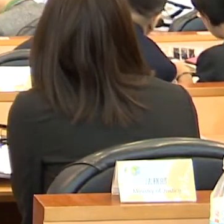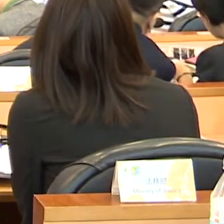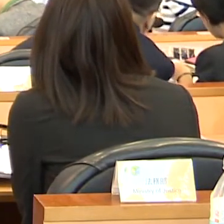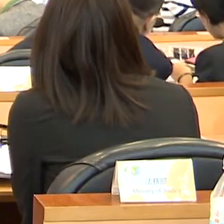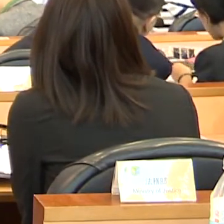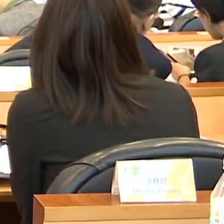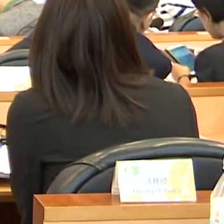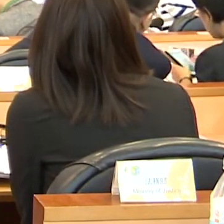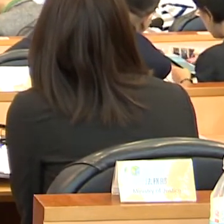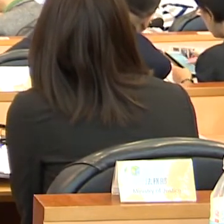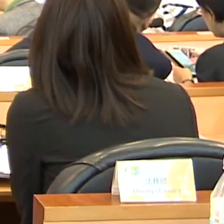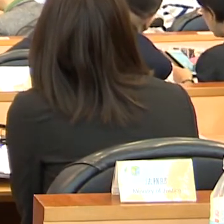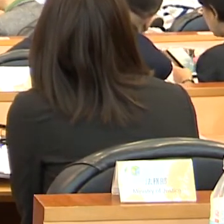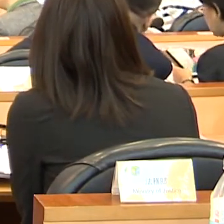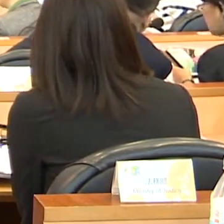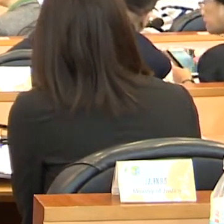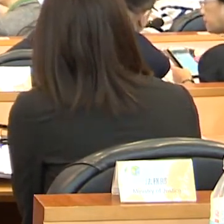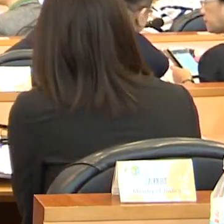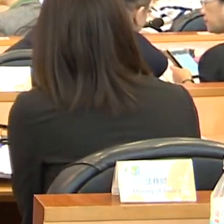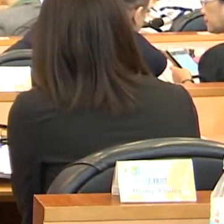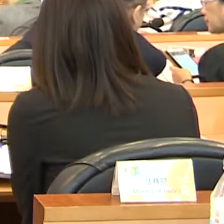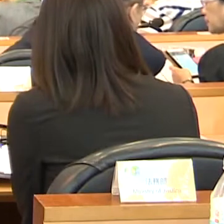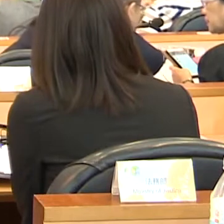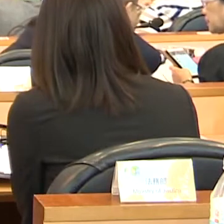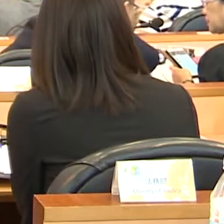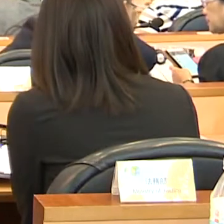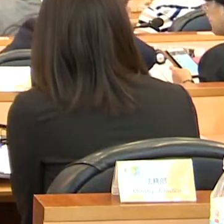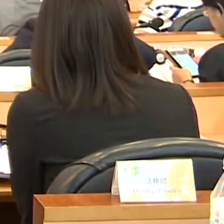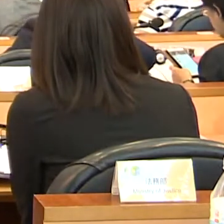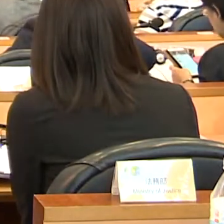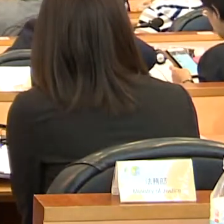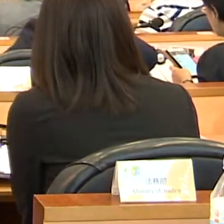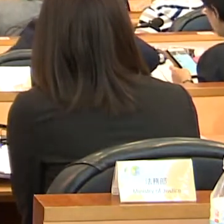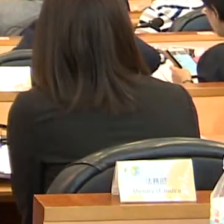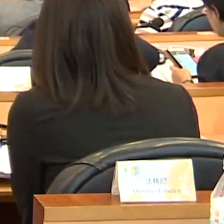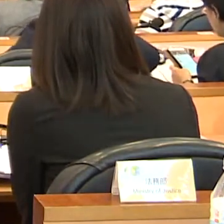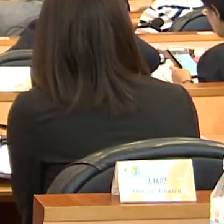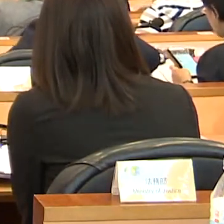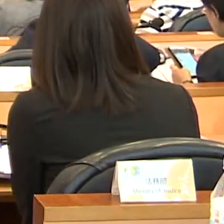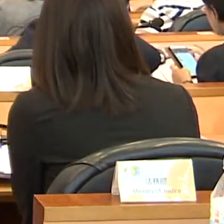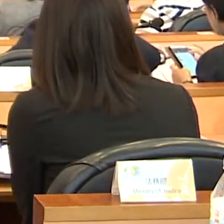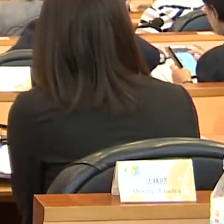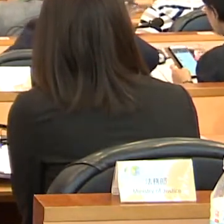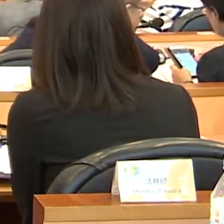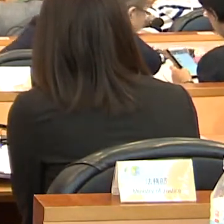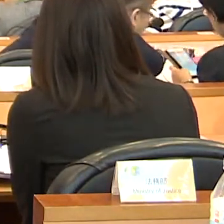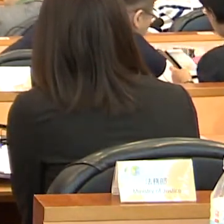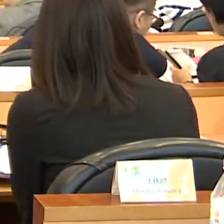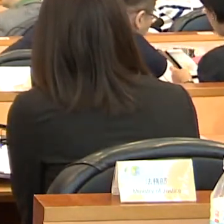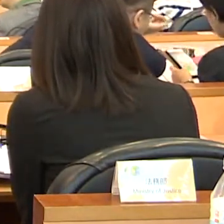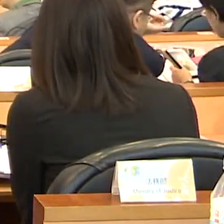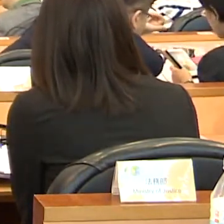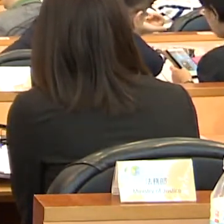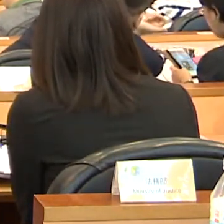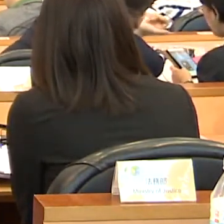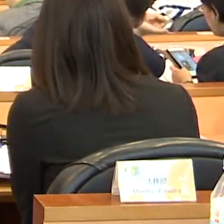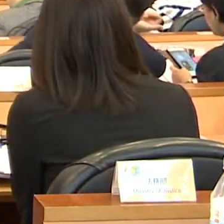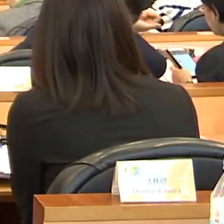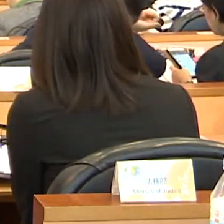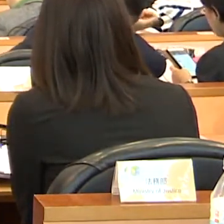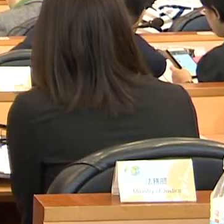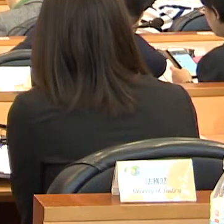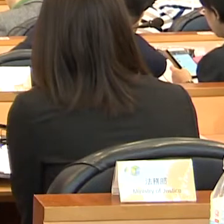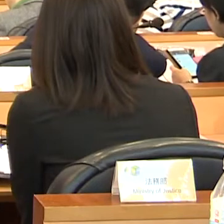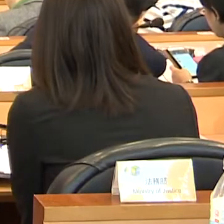然后再来就是有关于教育部哈，他对于官校这件事情哦，代课老师这件事